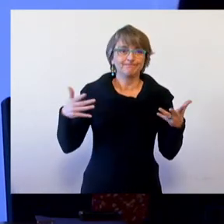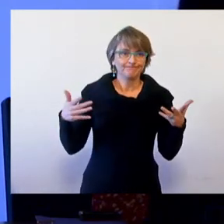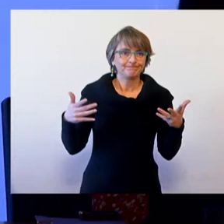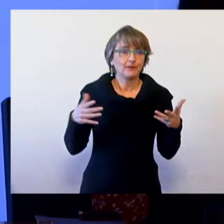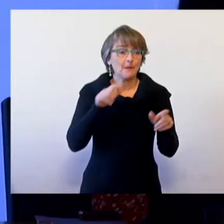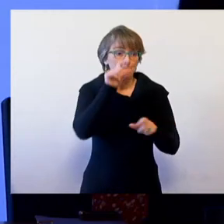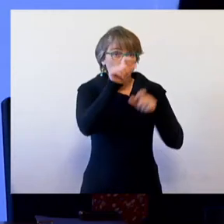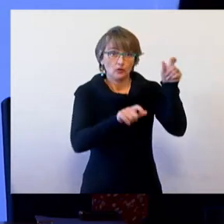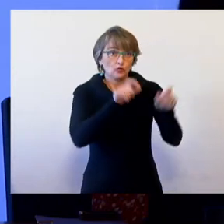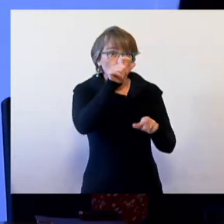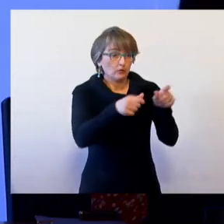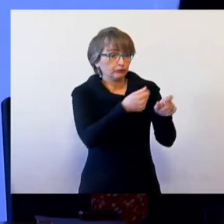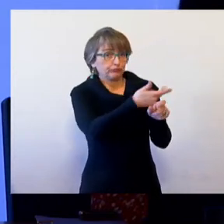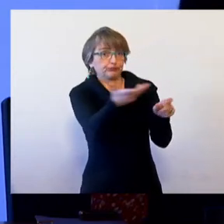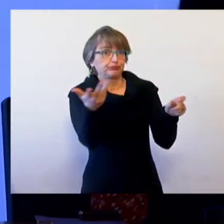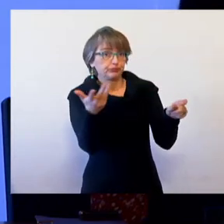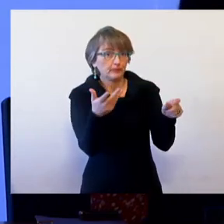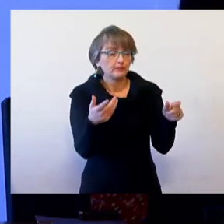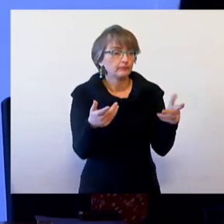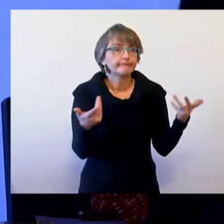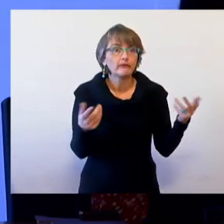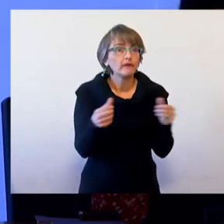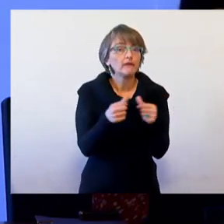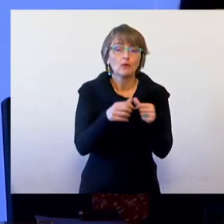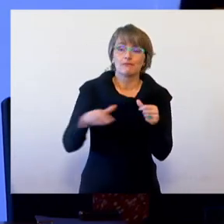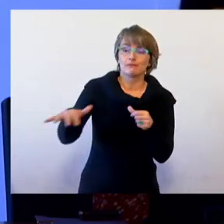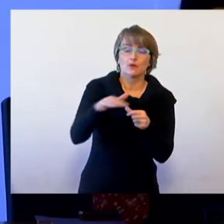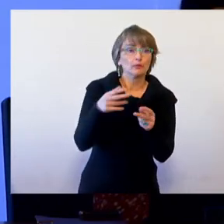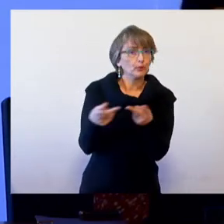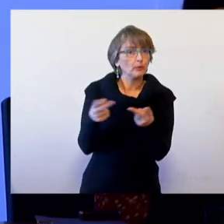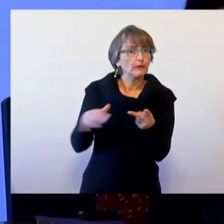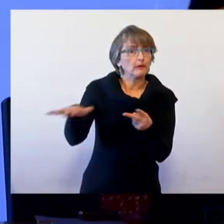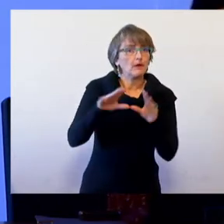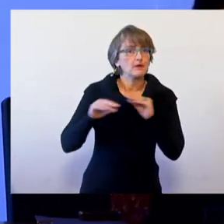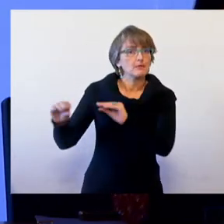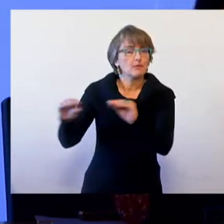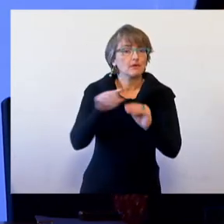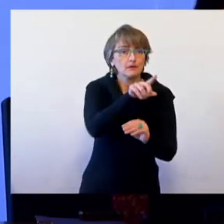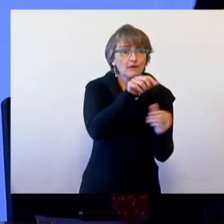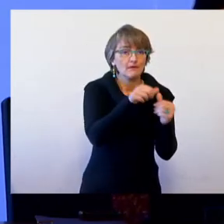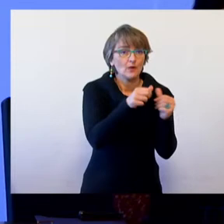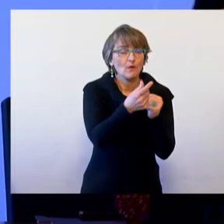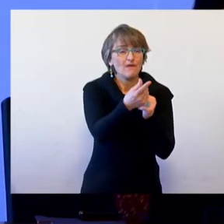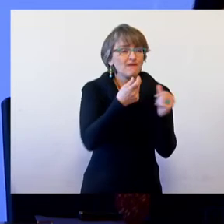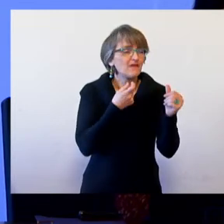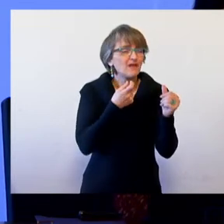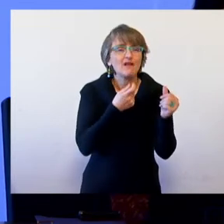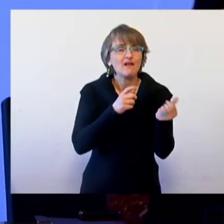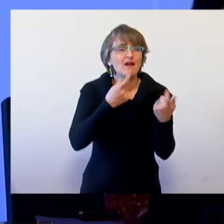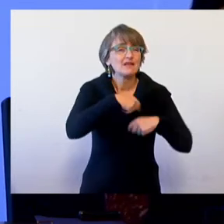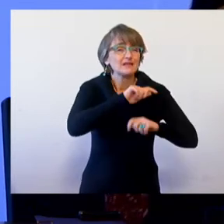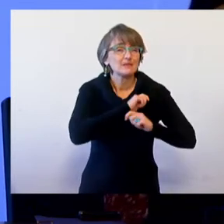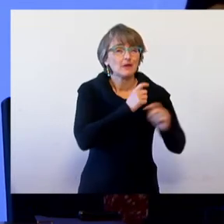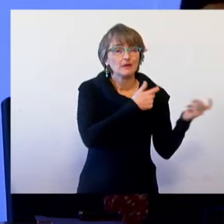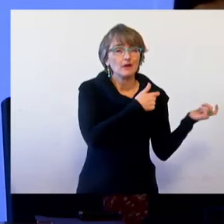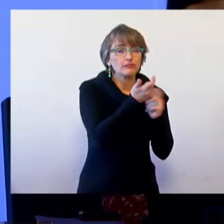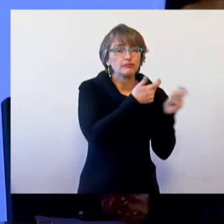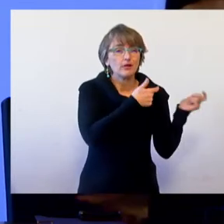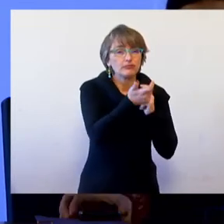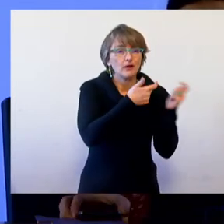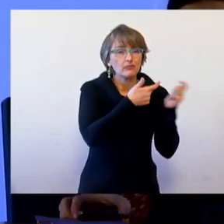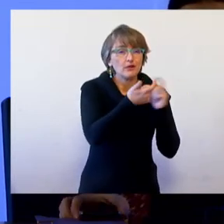nombre d'individus qui viennent vendre leurs marchandises. Marchandises qui arrivent d'Espagne, sous forme de